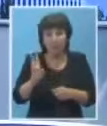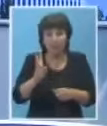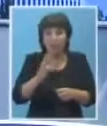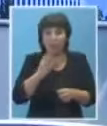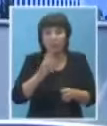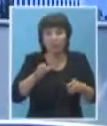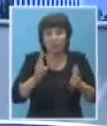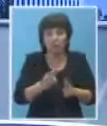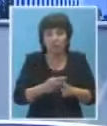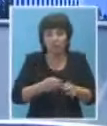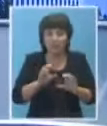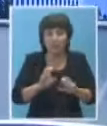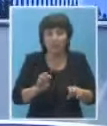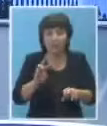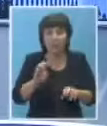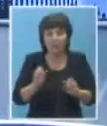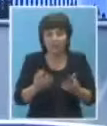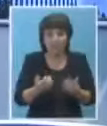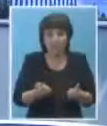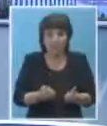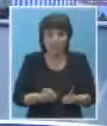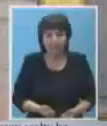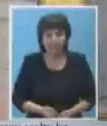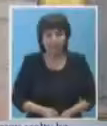ұлттық қауіпсіздік комитетінің төрағасы Кәрім Мәсімовті қабылдады.